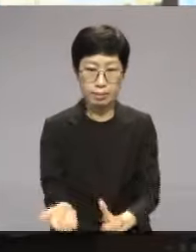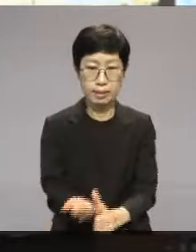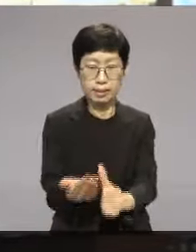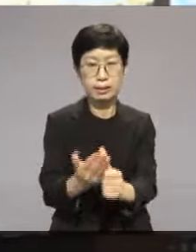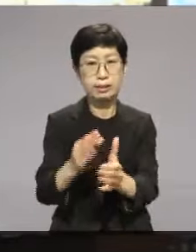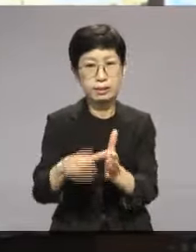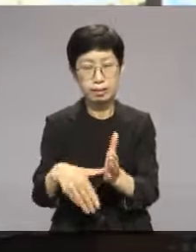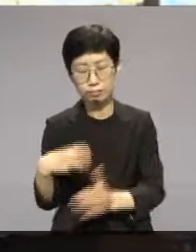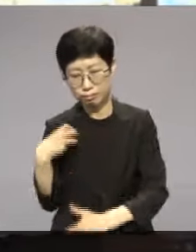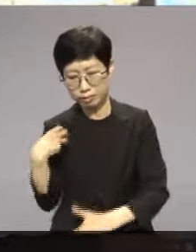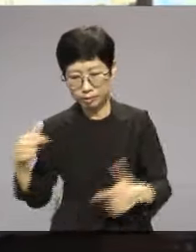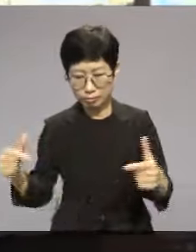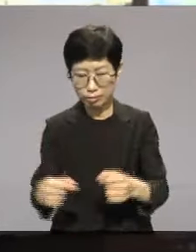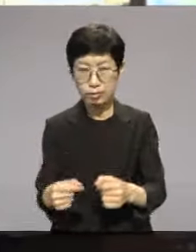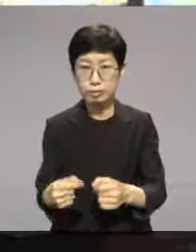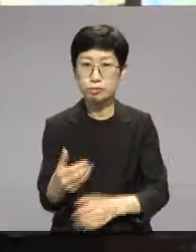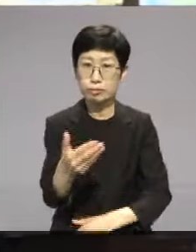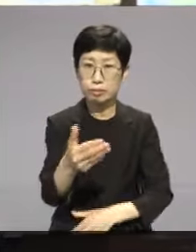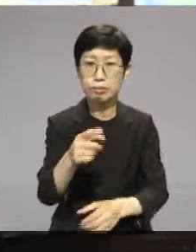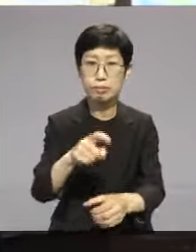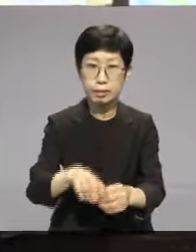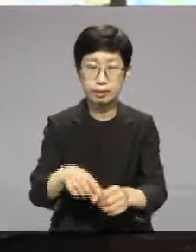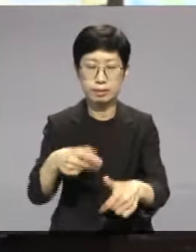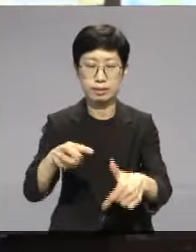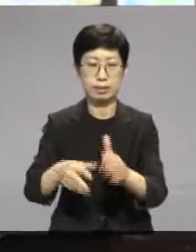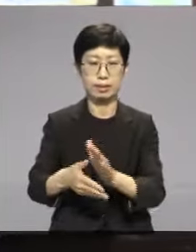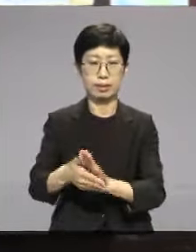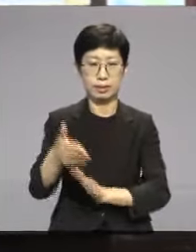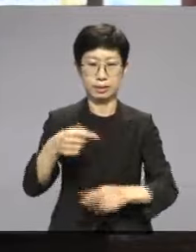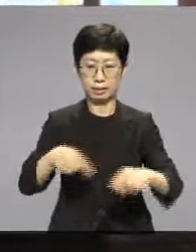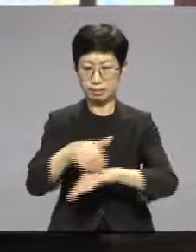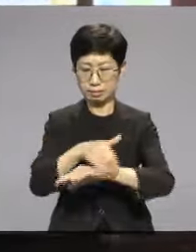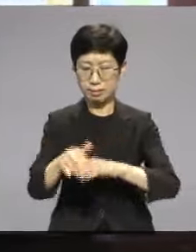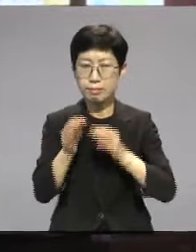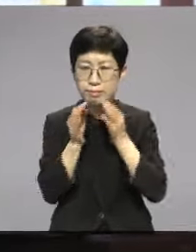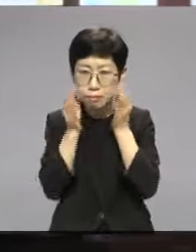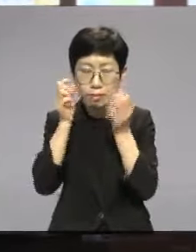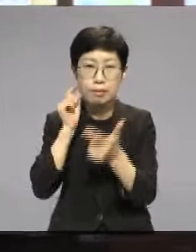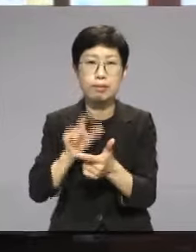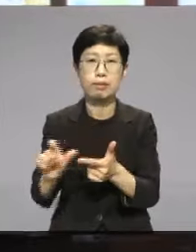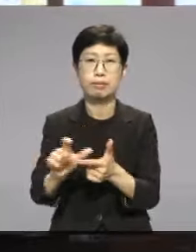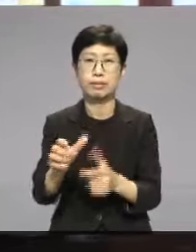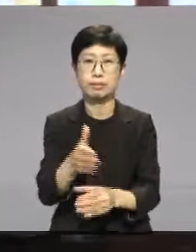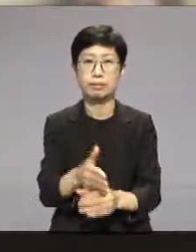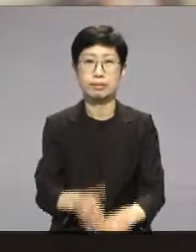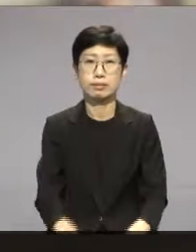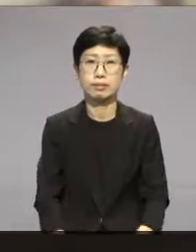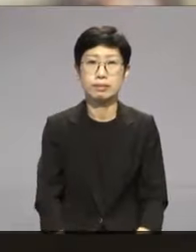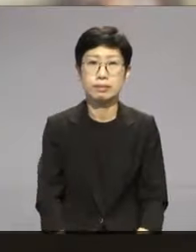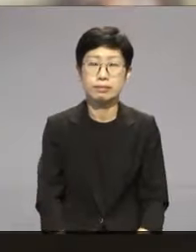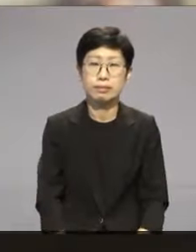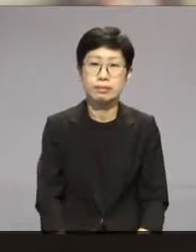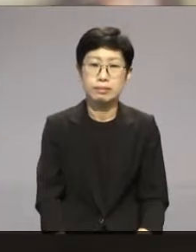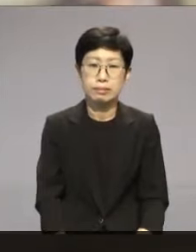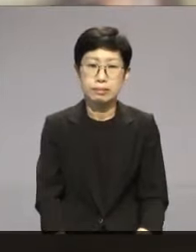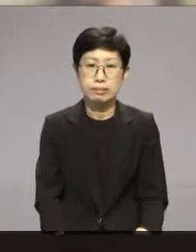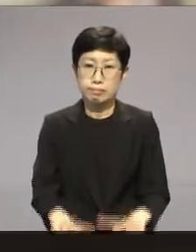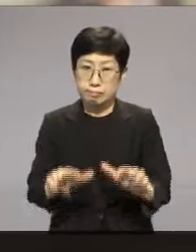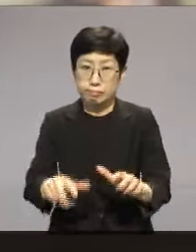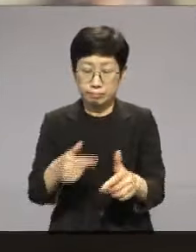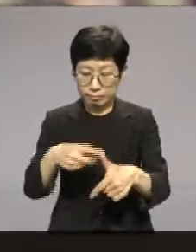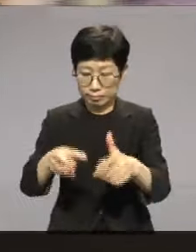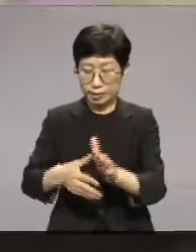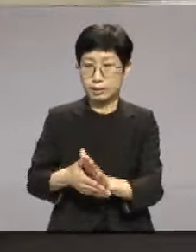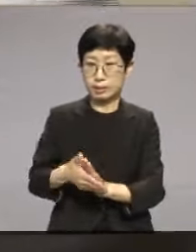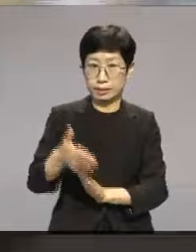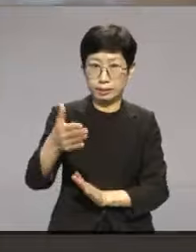데 있어서 부담을 낮추기 위해 인천시에서도 정책적으로 노력하고 고민하고 있습니다. 현재